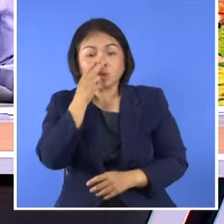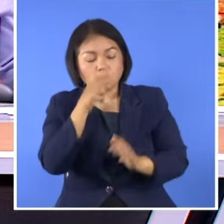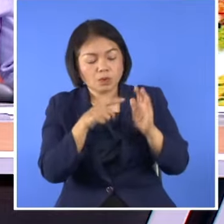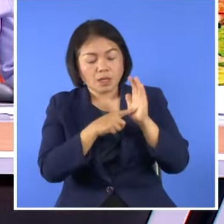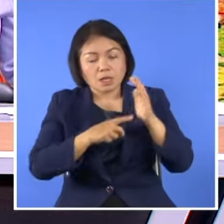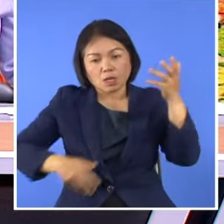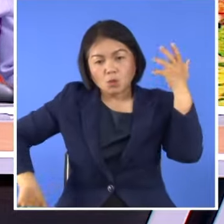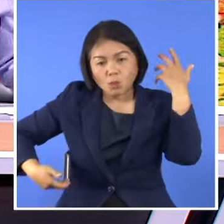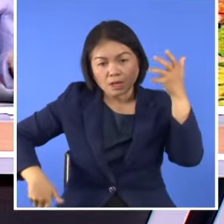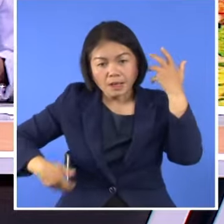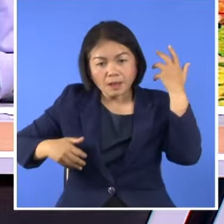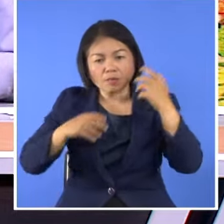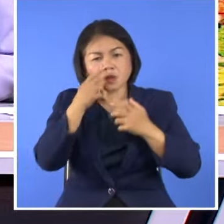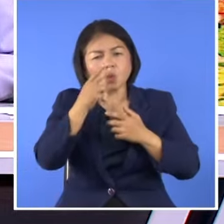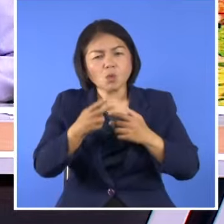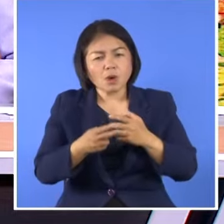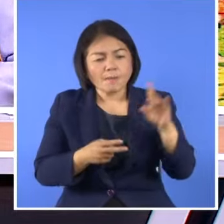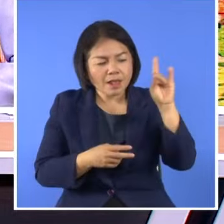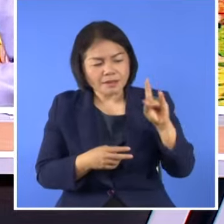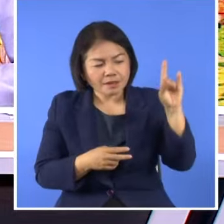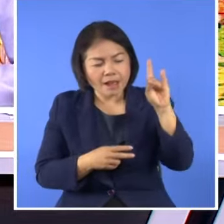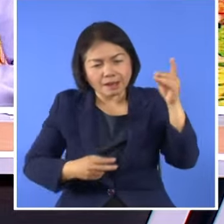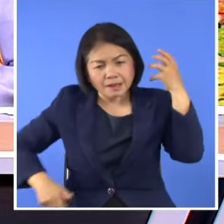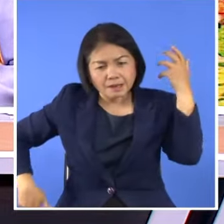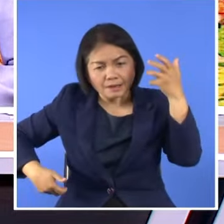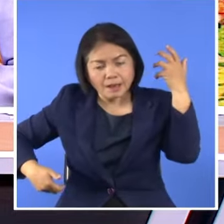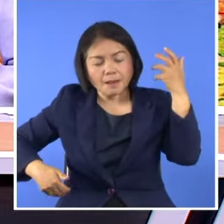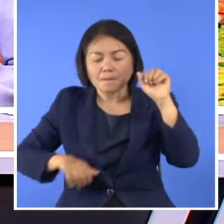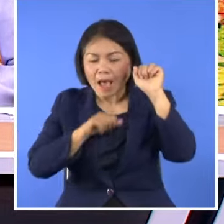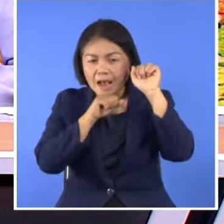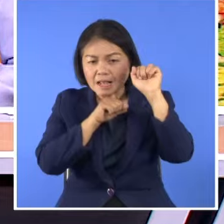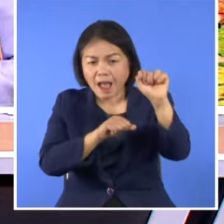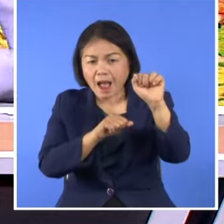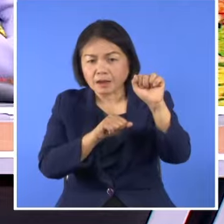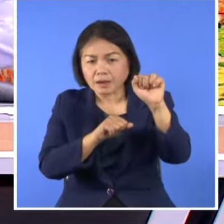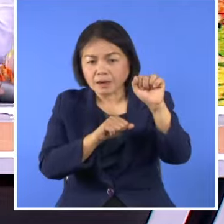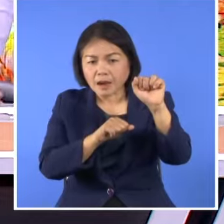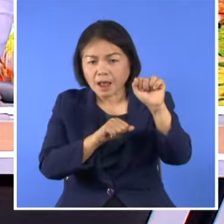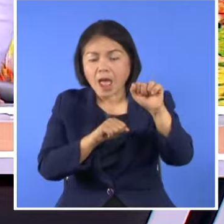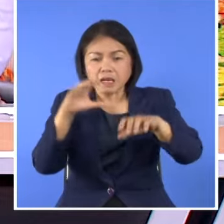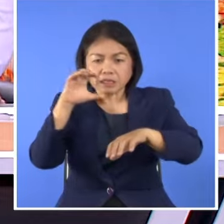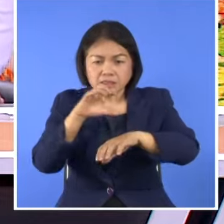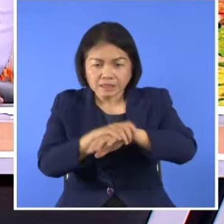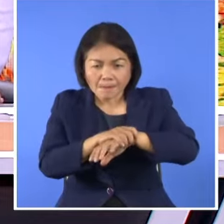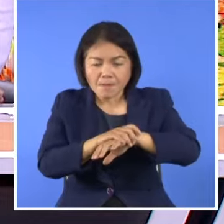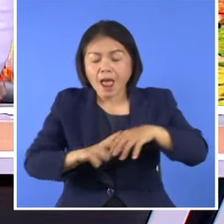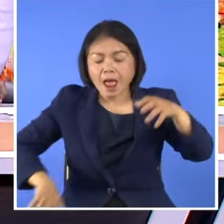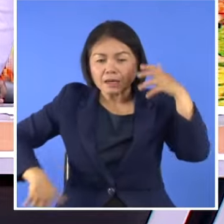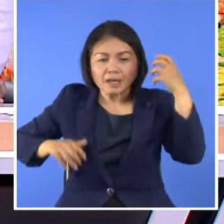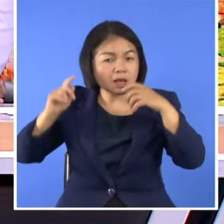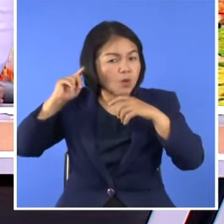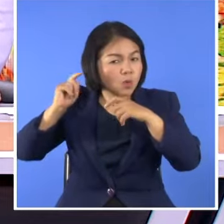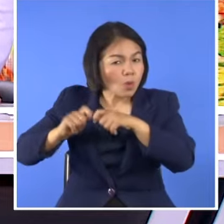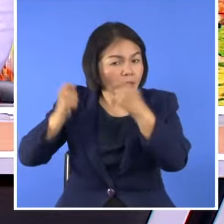ไปดูความคืบหน้าเรื่องลิงกันหน่อยนะค่ะหลังจากที่เขาประกาศให้่าหัวเนี่ยเจ้าลิงหูแหว่งเนี่ยนะฮะอตอนแรกเท่าไหร่นะ